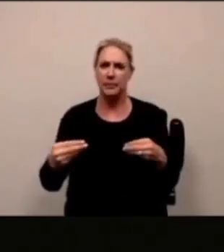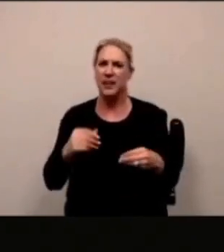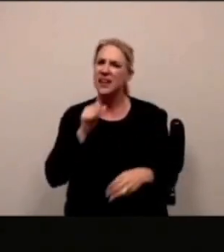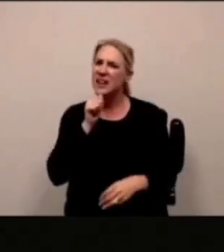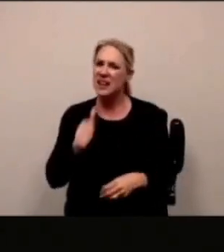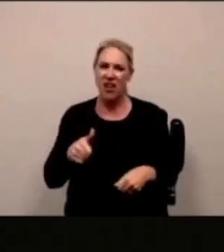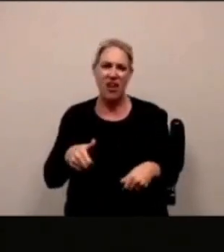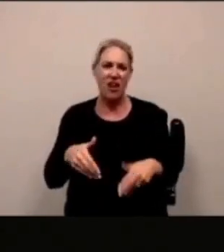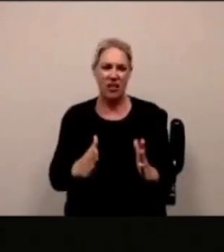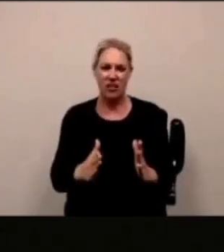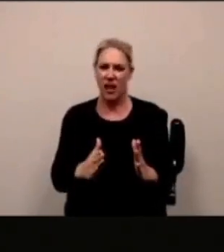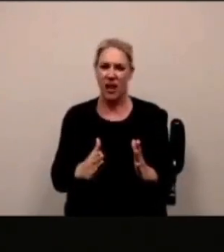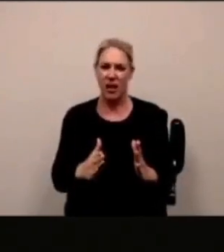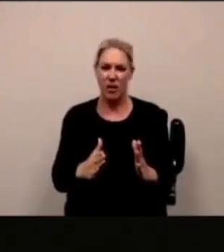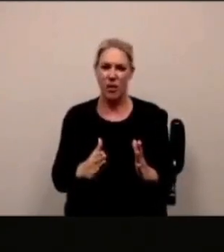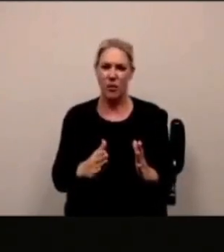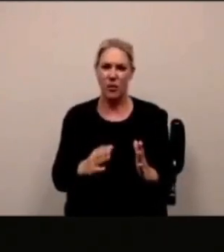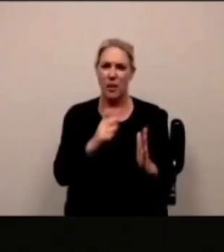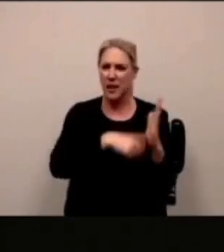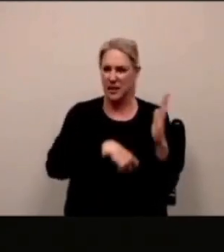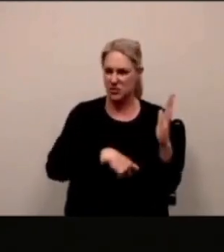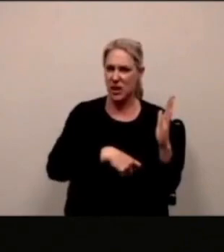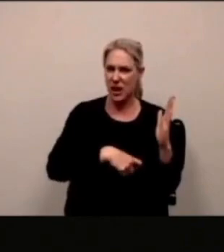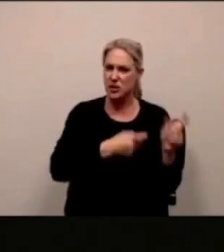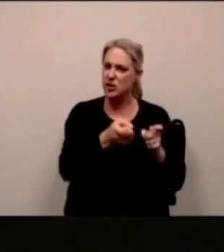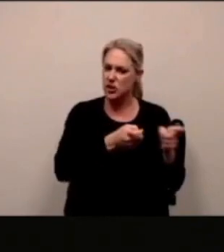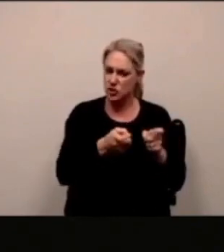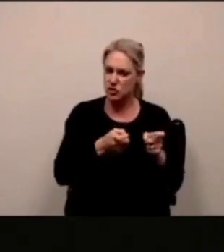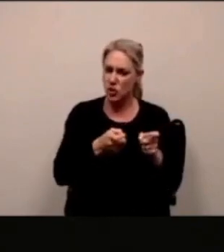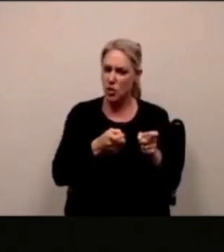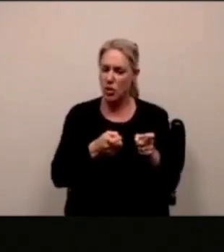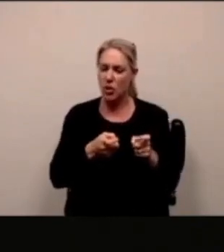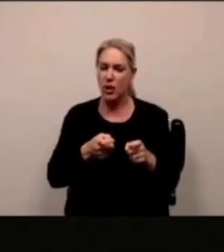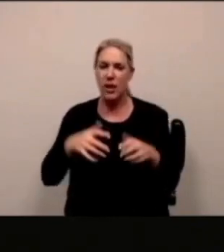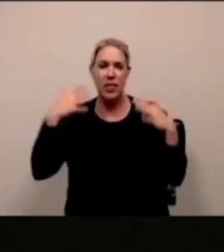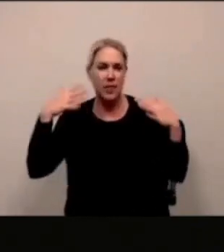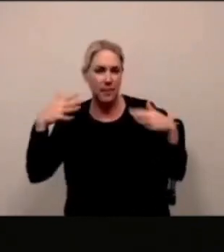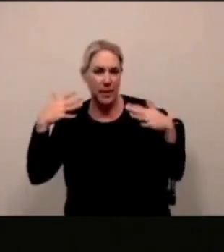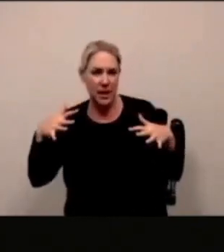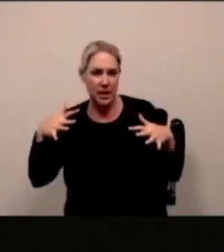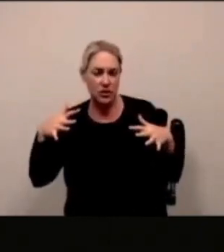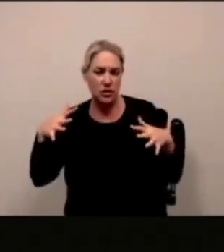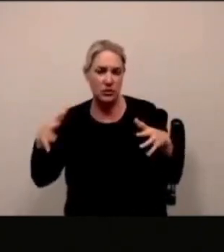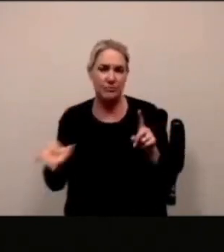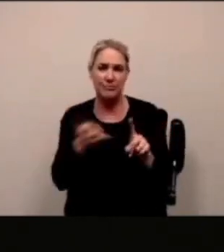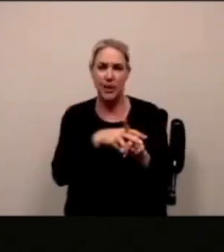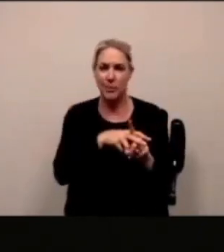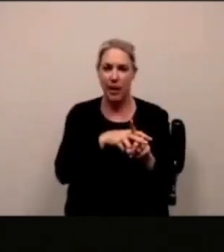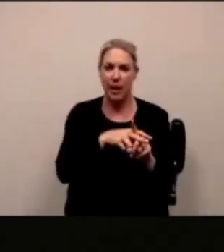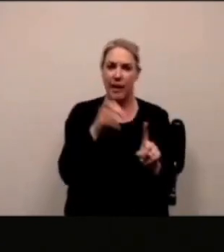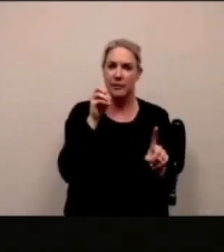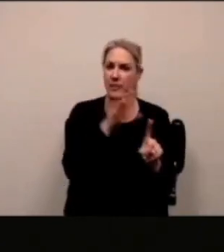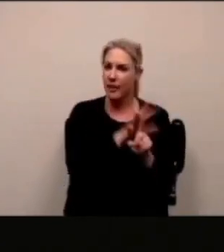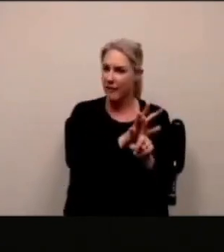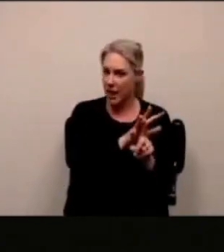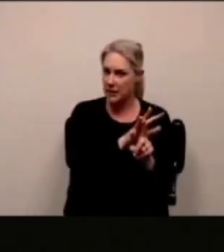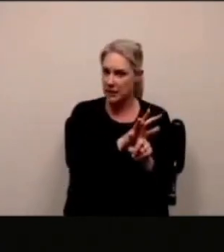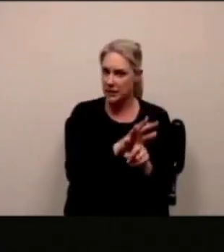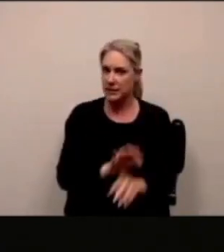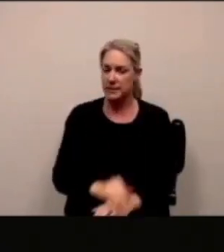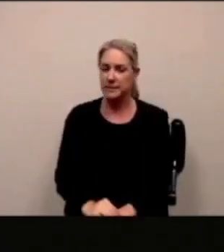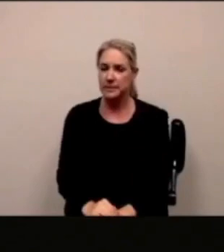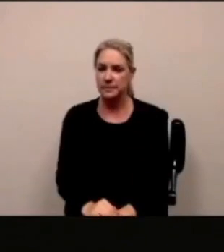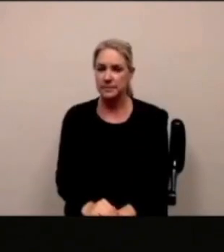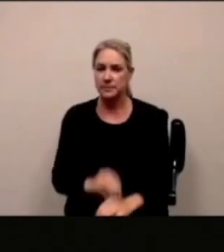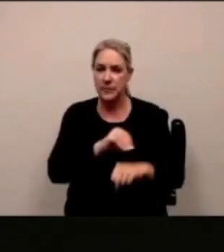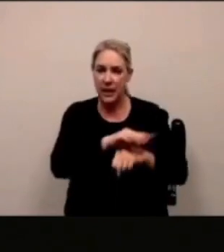サウンドをの加工の後機能が以前はありました味わい柔軟柔軟でして